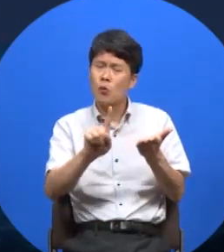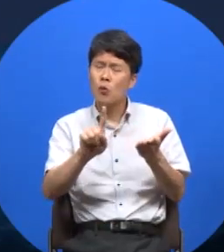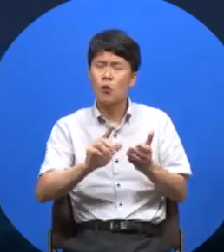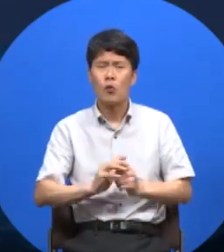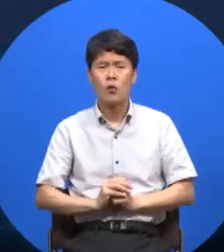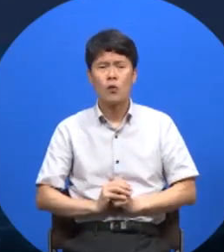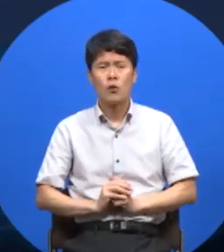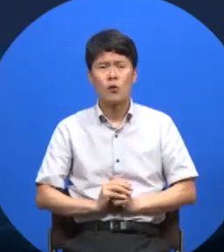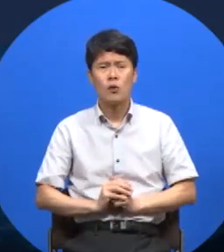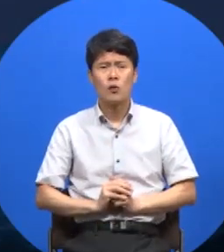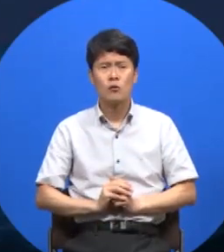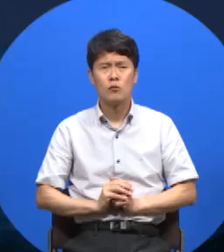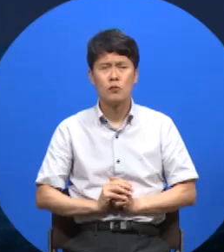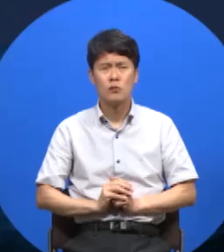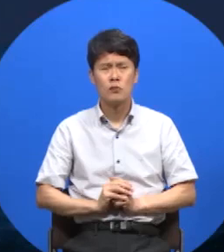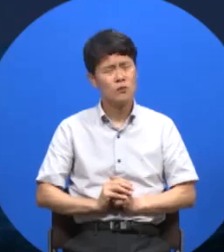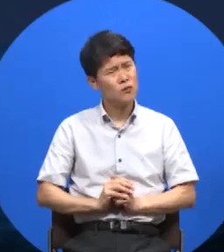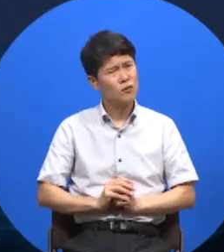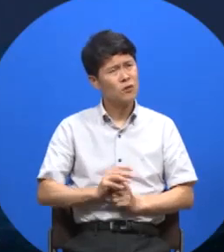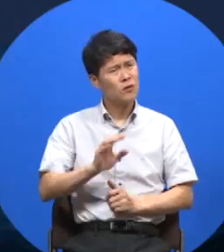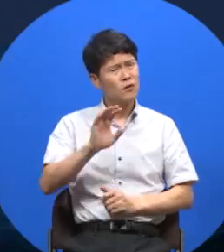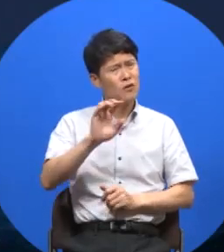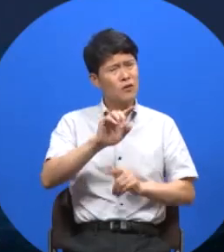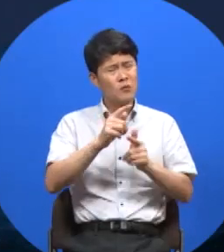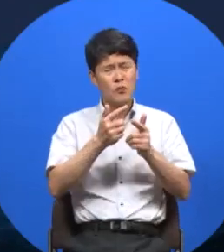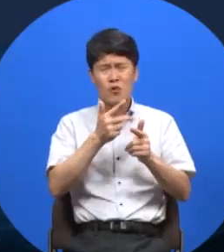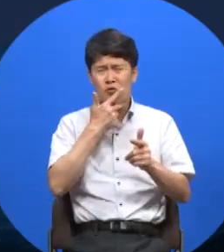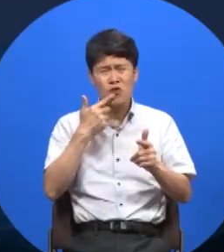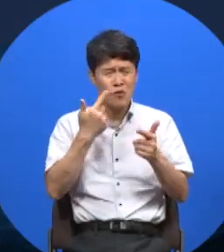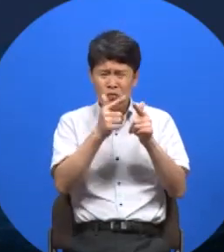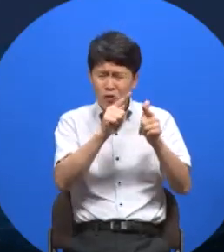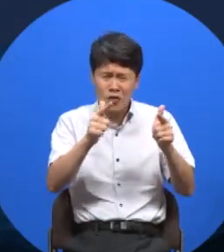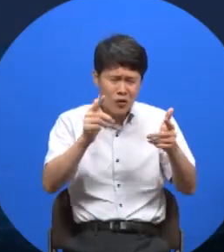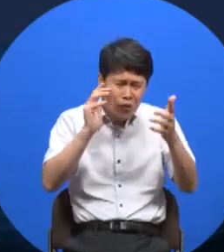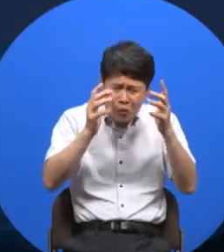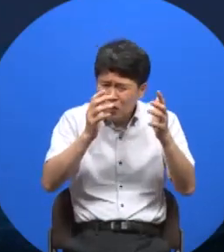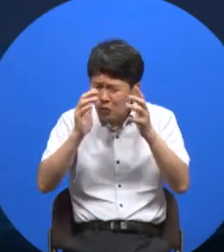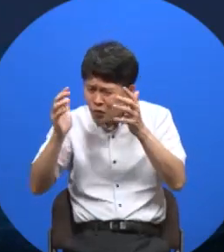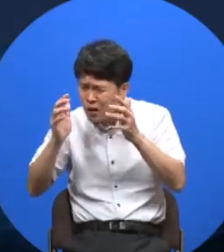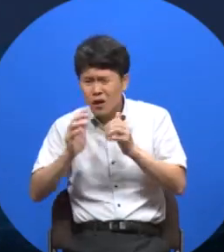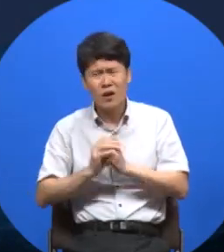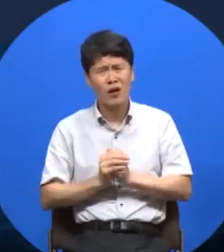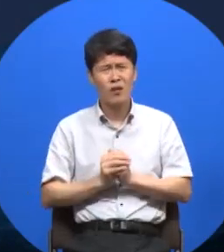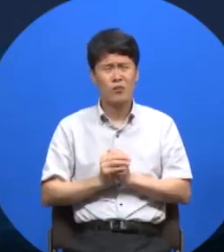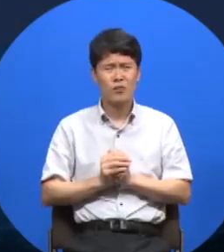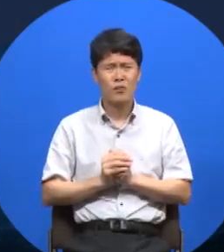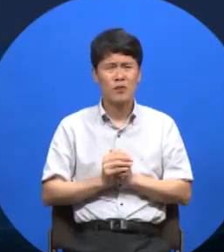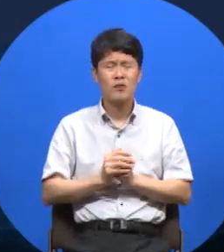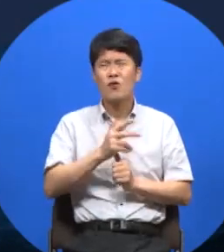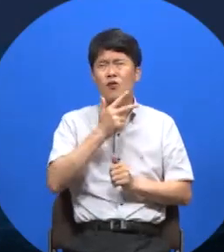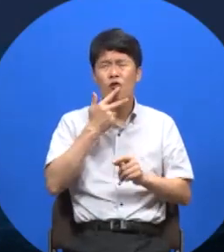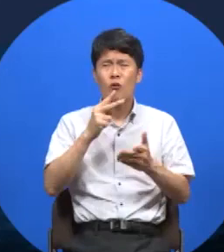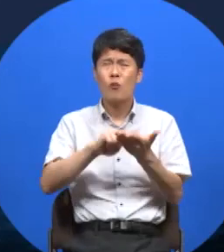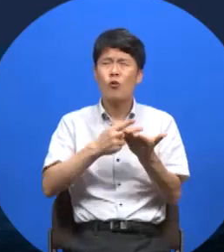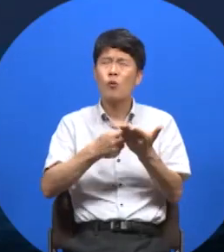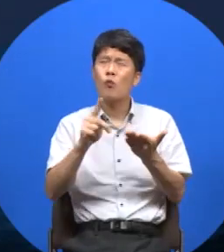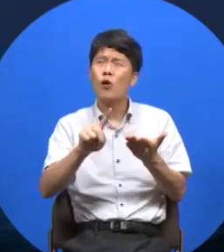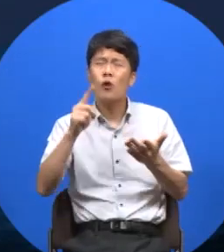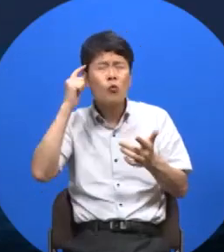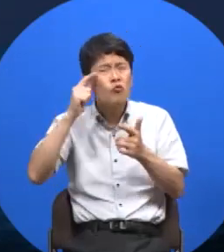praying aloud together in unison 뭐 이렇게 해야 되나? 뭐 굉장히 많은 생각이 왔다 갔다